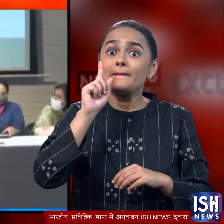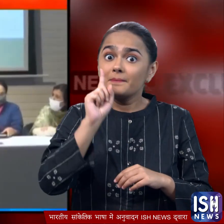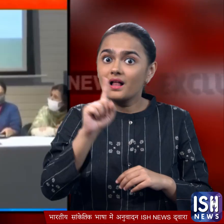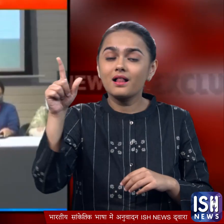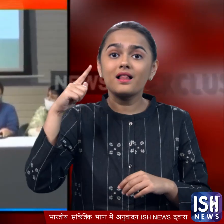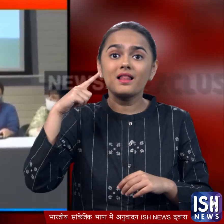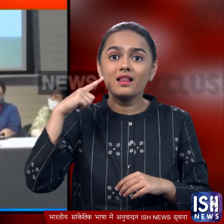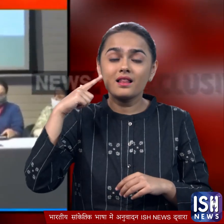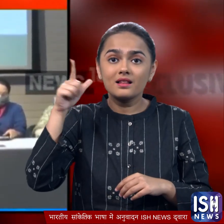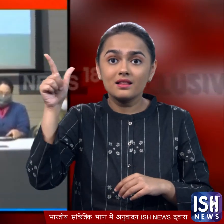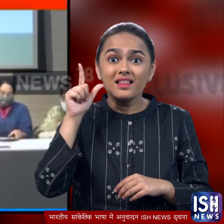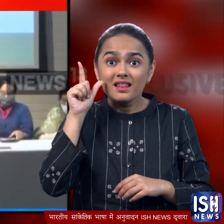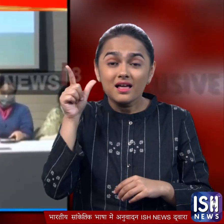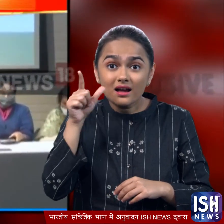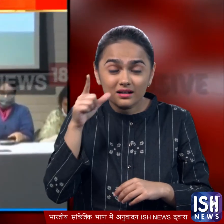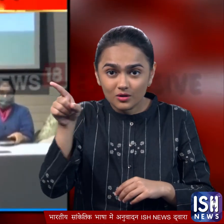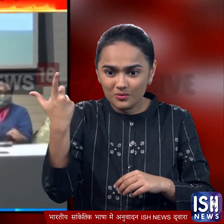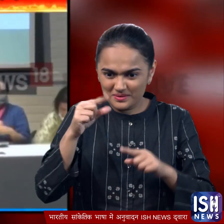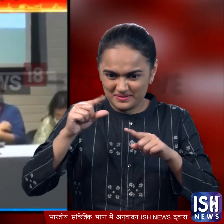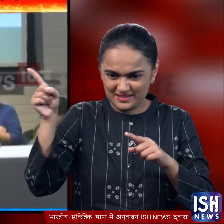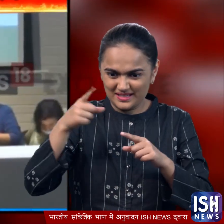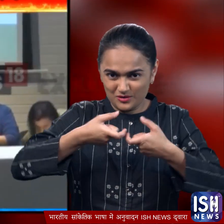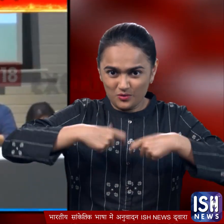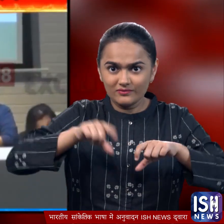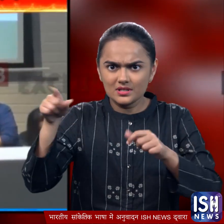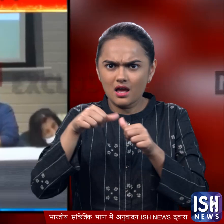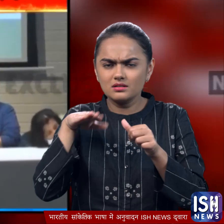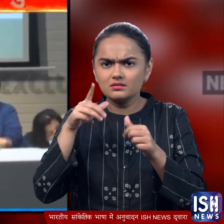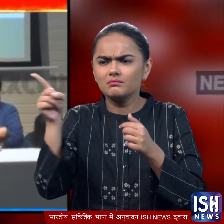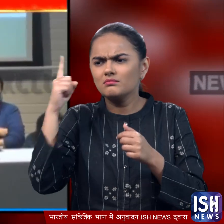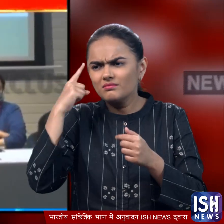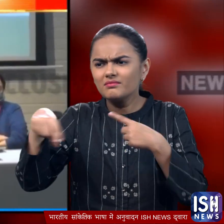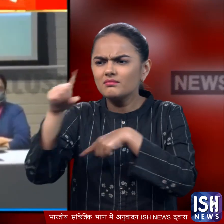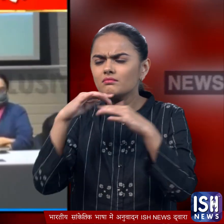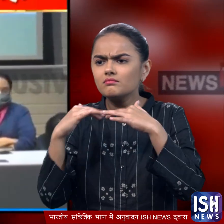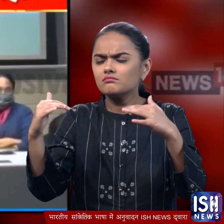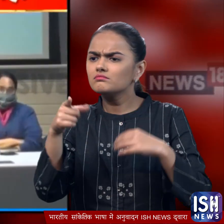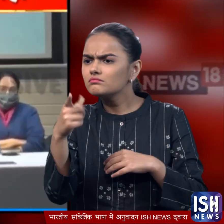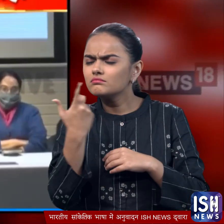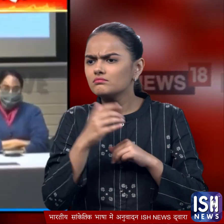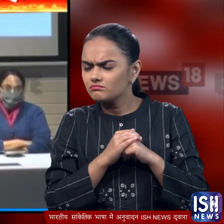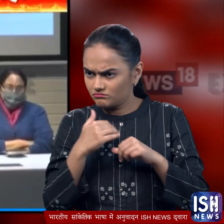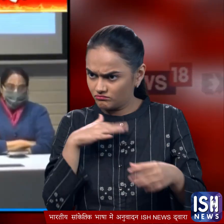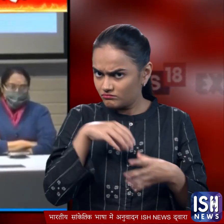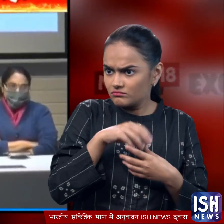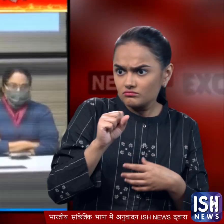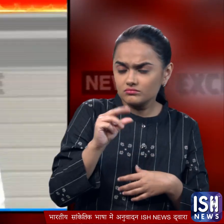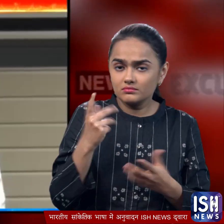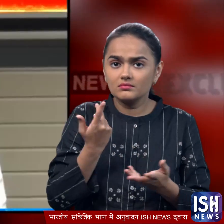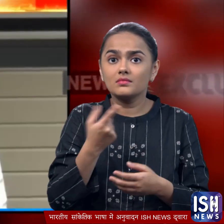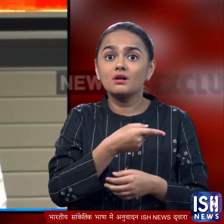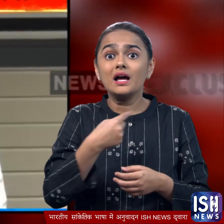लेकिन लखनऊ में एक प्रेस कॉन्फ्रेंस के दौरान उन्होंने चुनाव लड़ने के लिए आजमगढ़ की जनता से राय लेने की बात कही, जहां से वो अभी लोकसभा सांसद